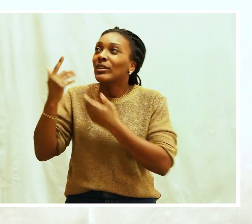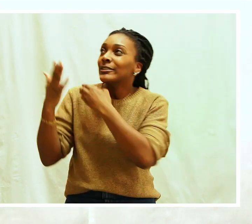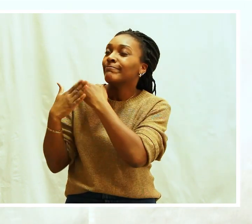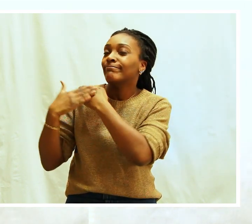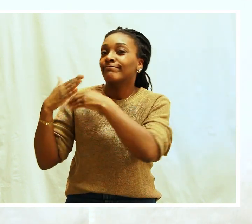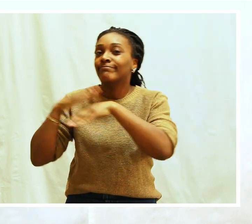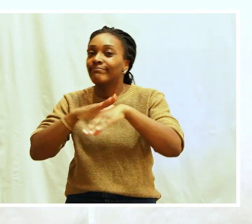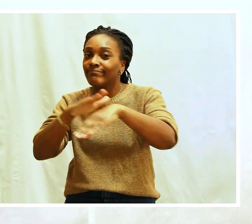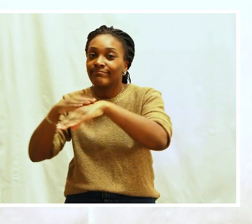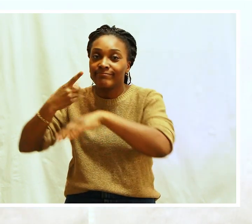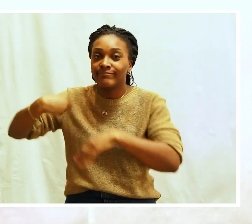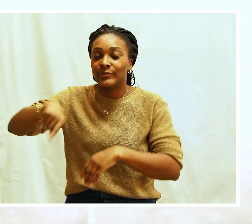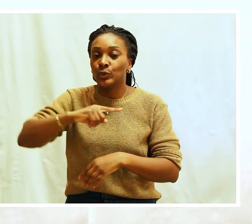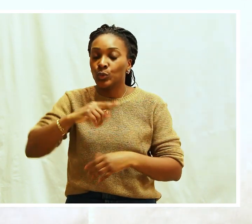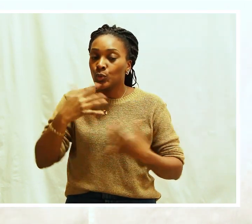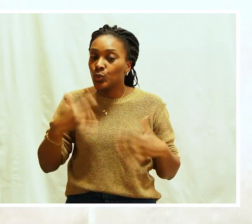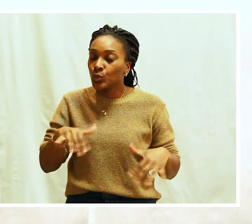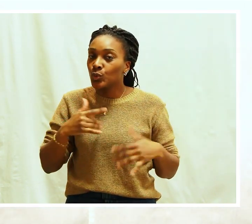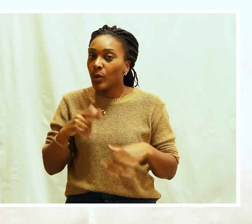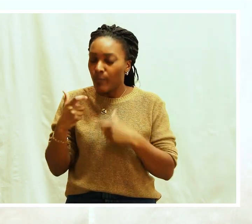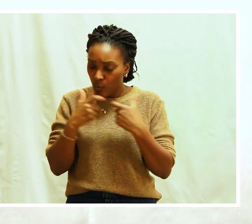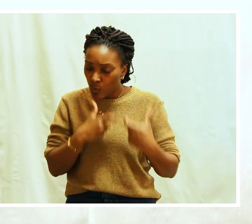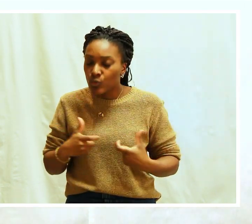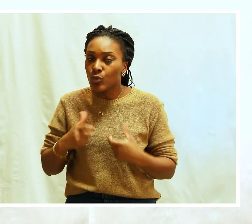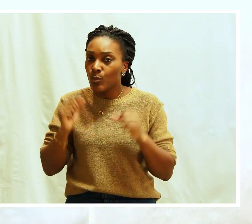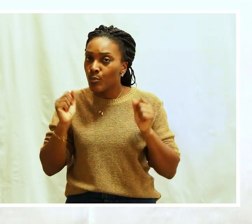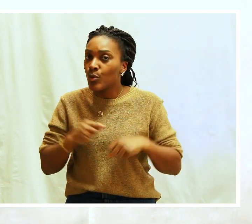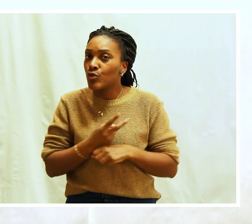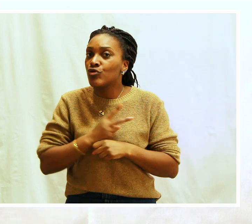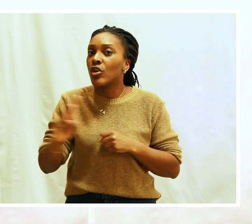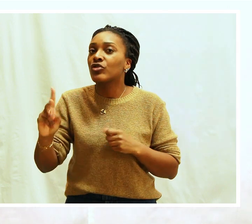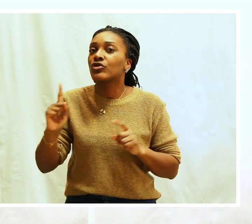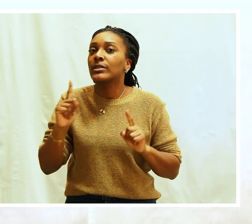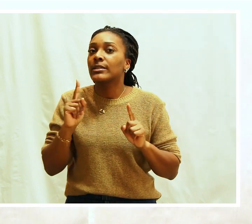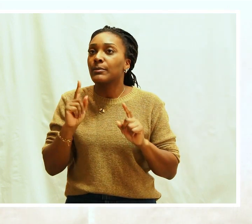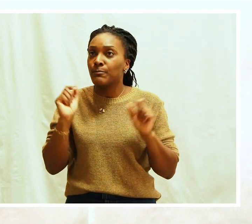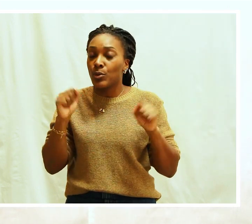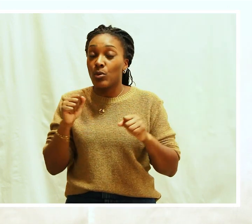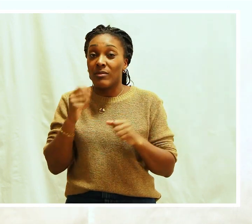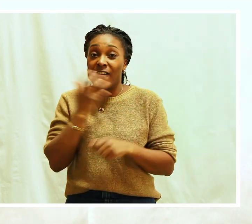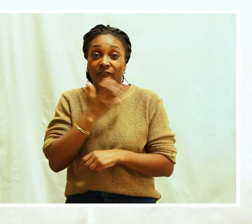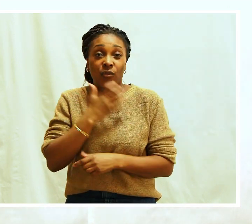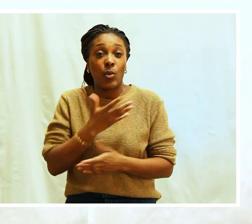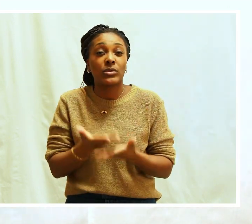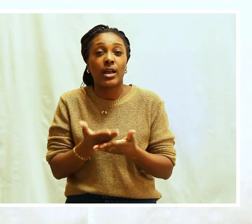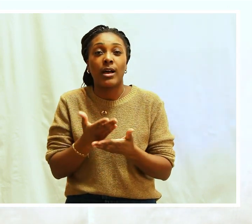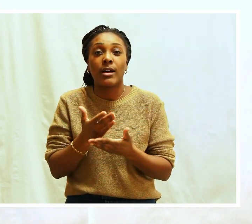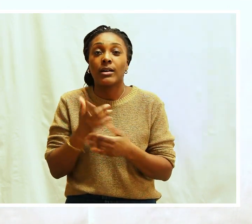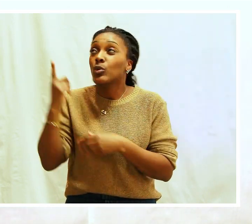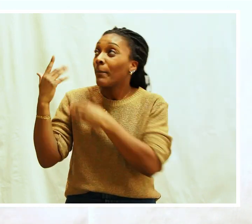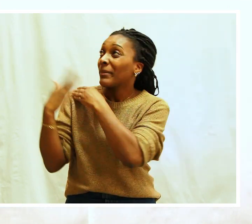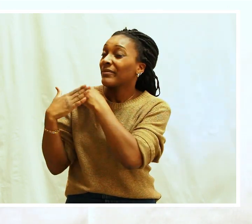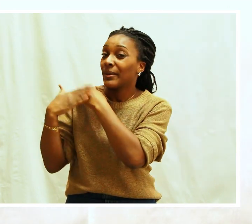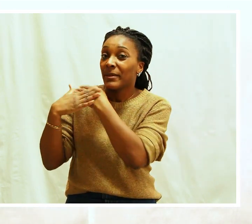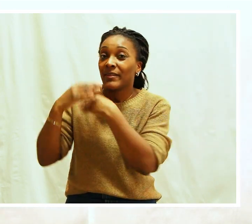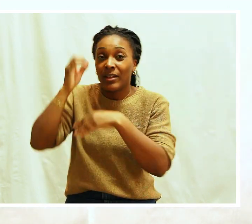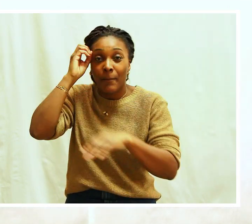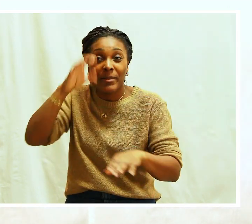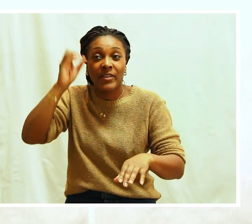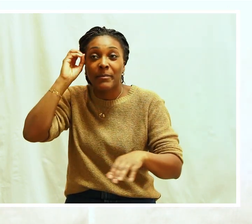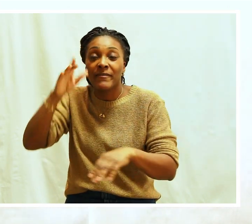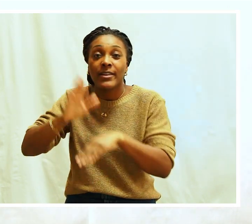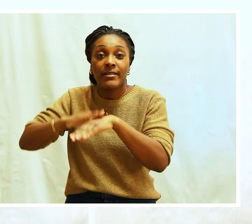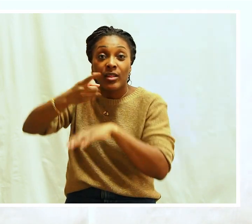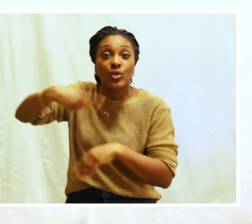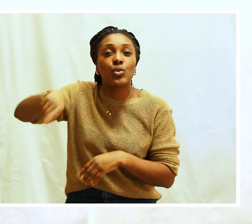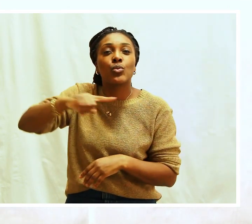y a des choses dans nos vies qui peuvent devenir, Seigneur, des dangers et non seulement un danger mais une catastrophe. Et toi, tu préviens les catastrophes.